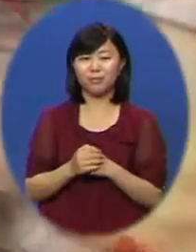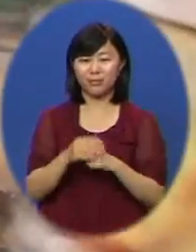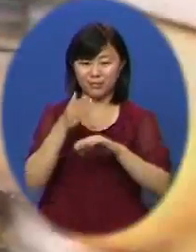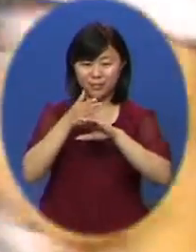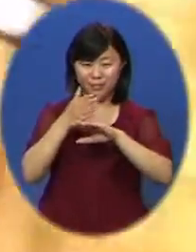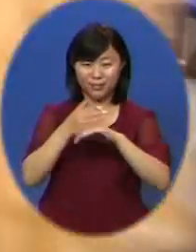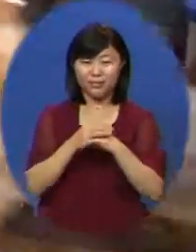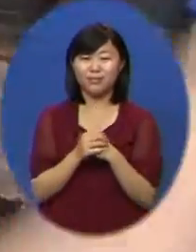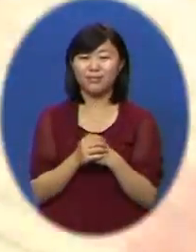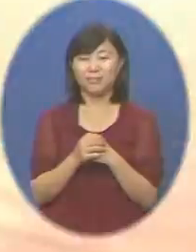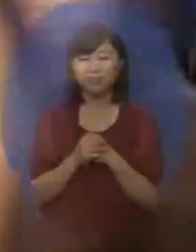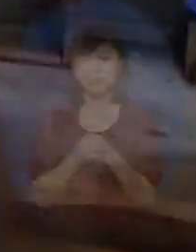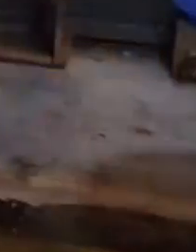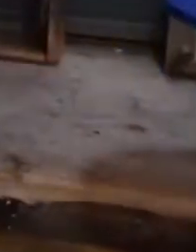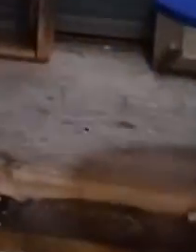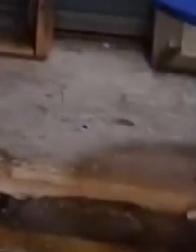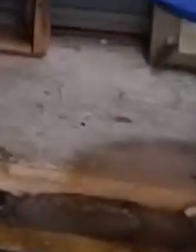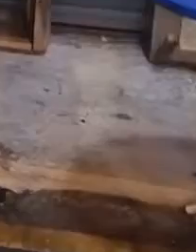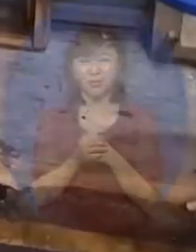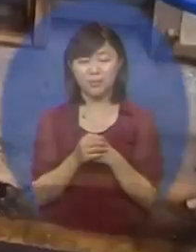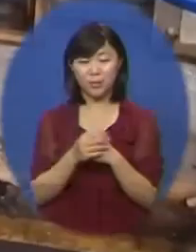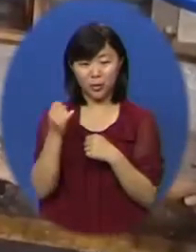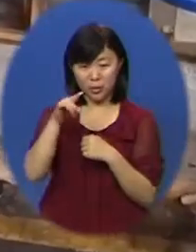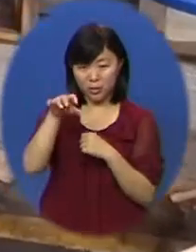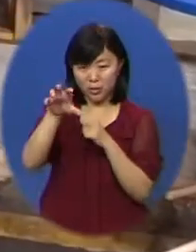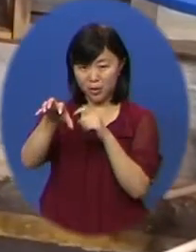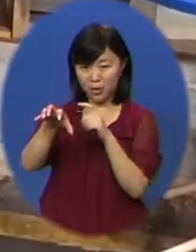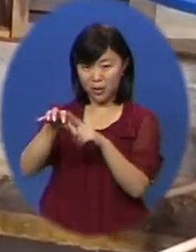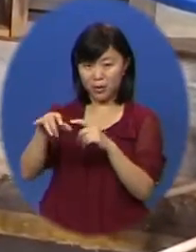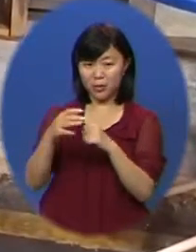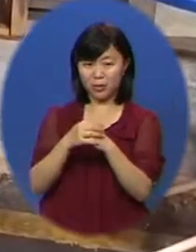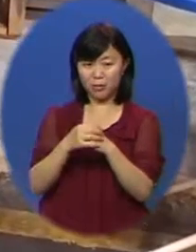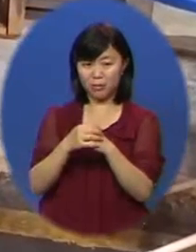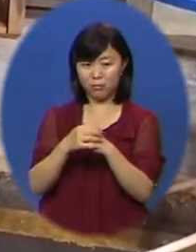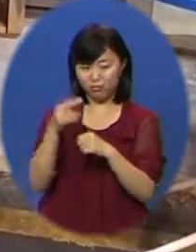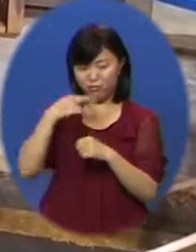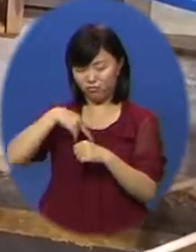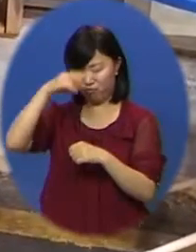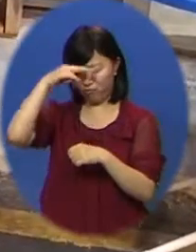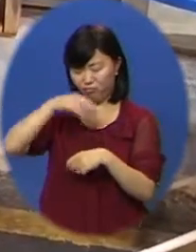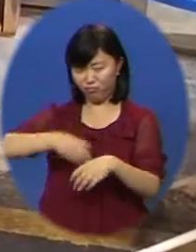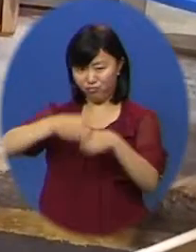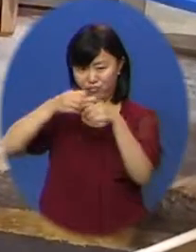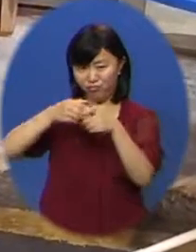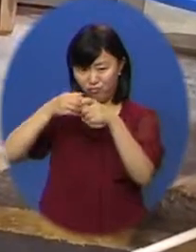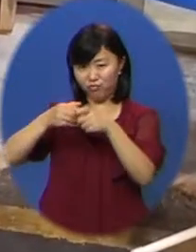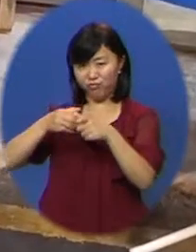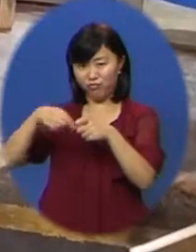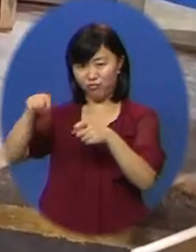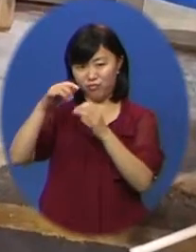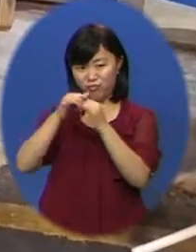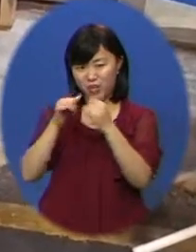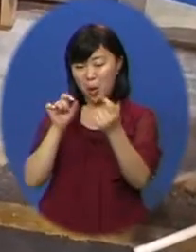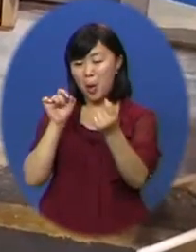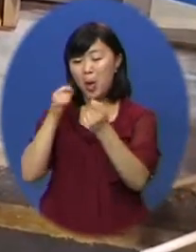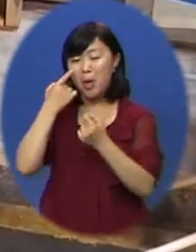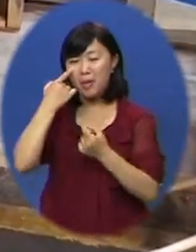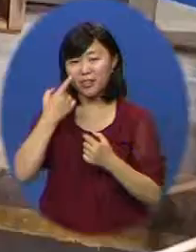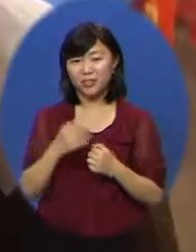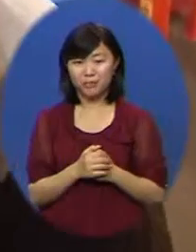감사합니다. 그리고 여기 심상치 않은 포스로 옹주를 즐기고 있는 청년. 다가가 보기로